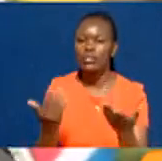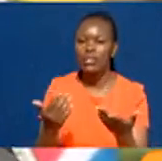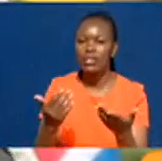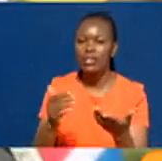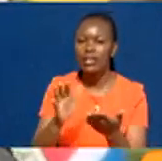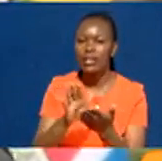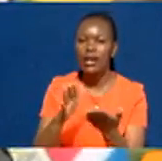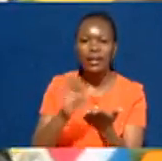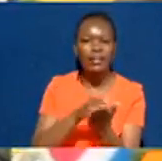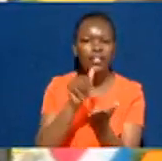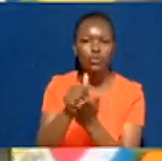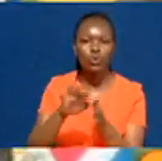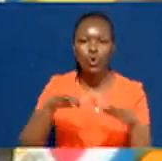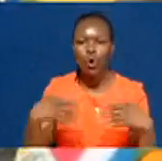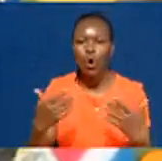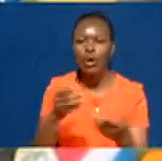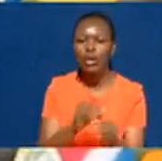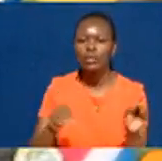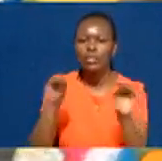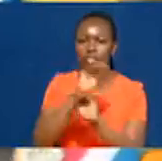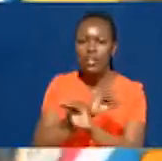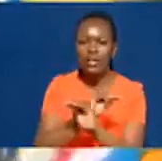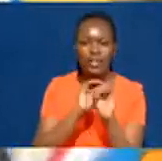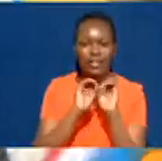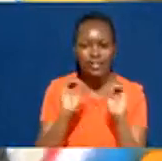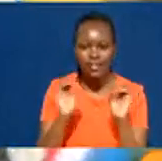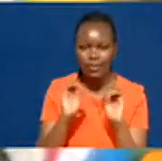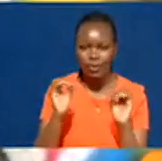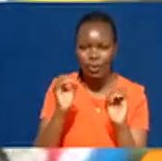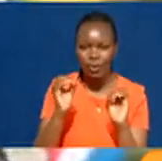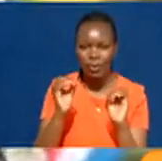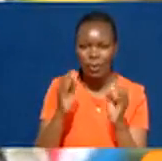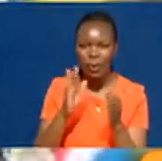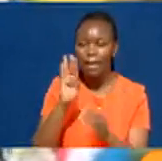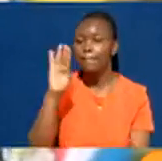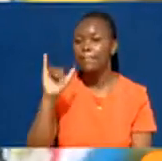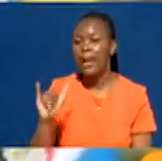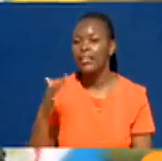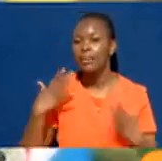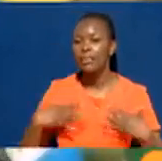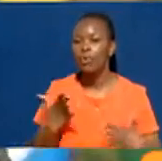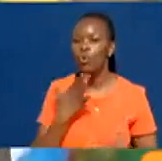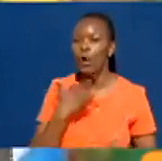ambao walikuwa na njama ya kuharibu uchaguzi wetu.